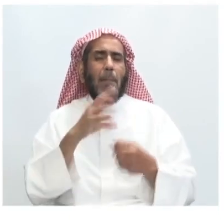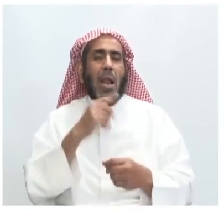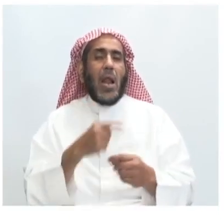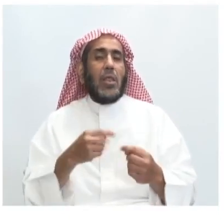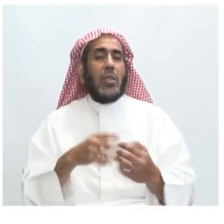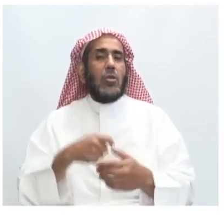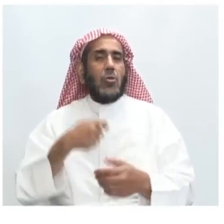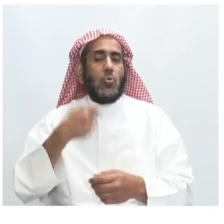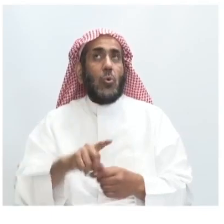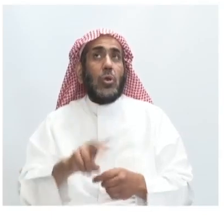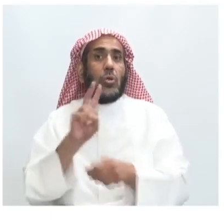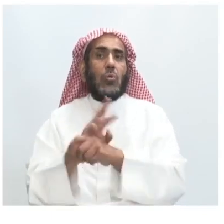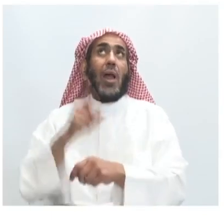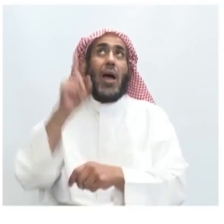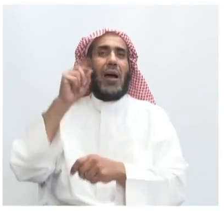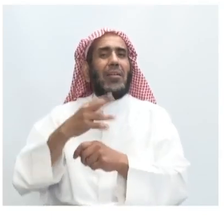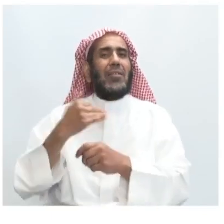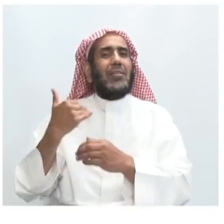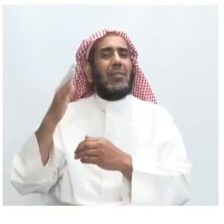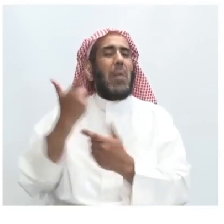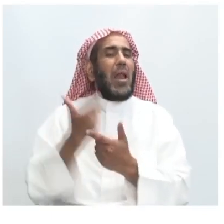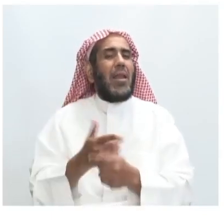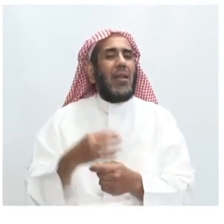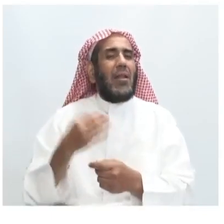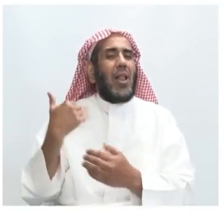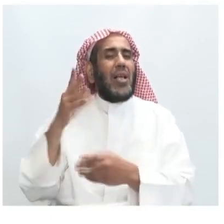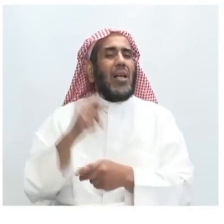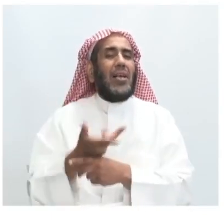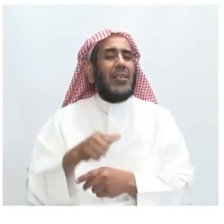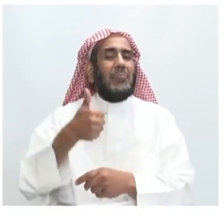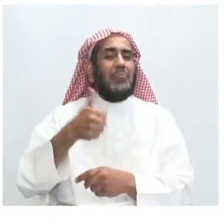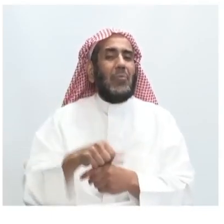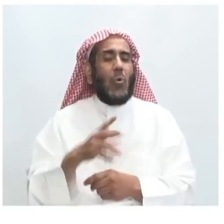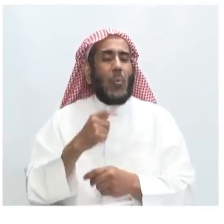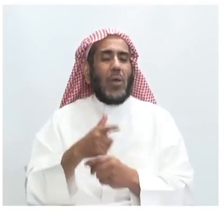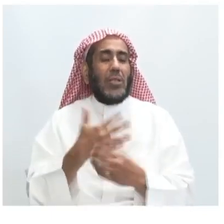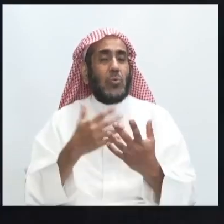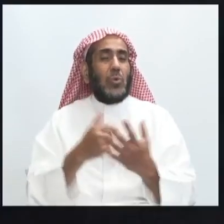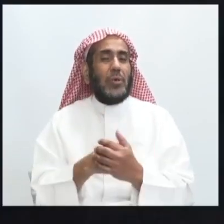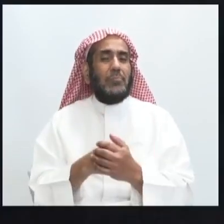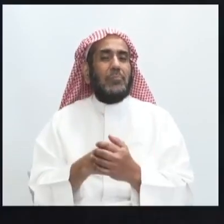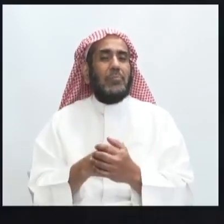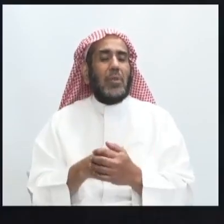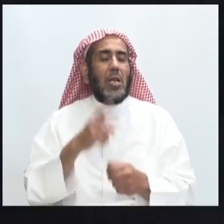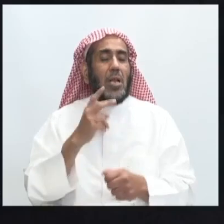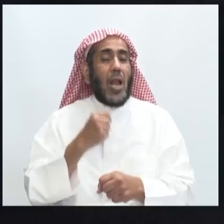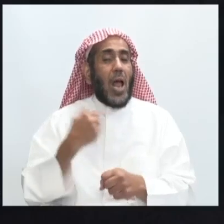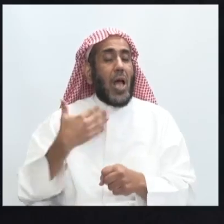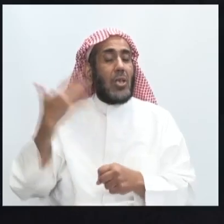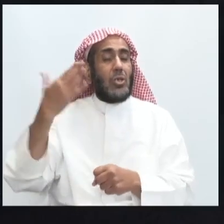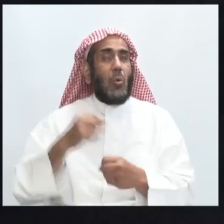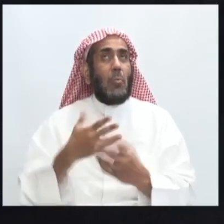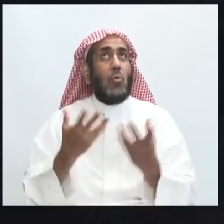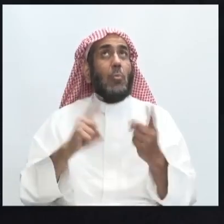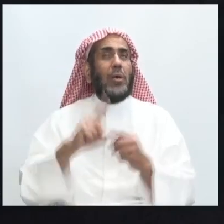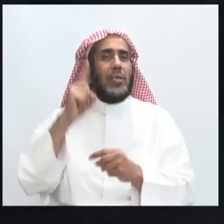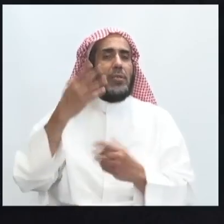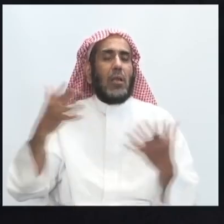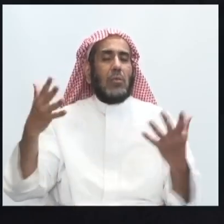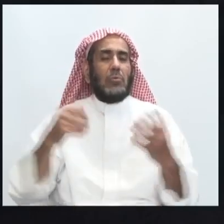يقرض الله قرضا حسنا من ذا الذي يقرض الله قرضا حسنا وفي تشويق ايضا الله الى الاجر والمثوبه عند الله